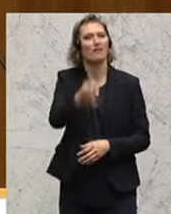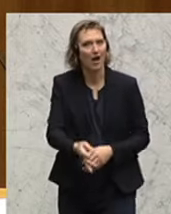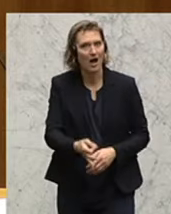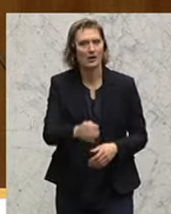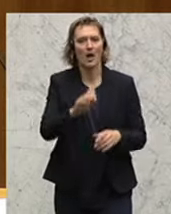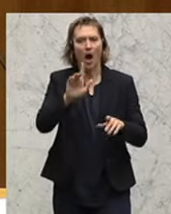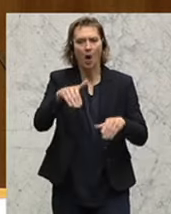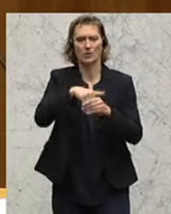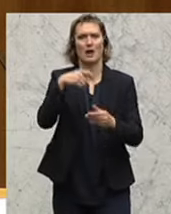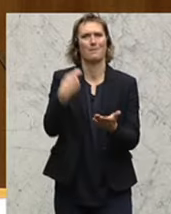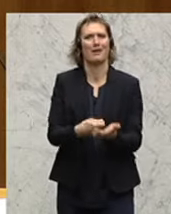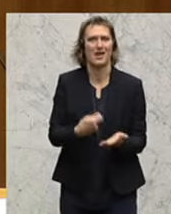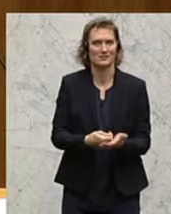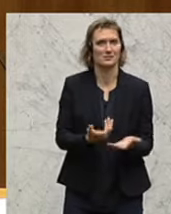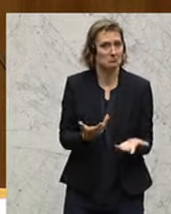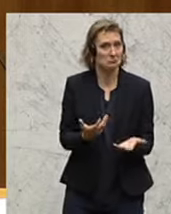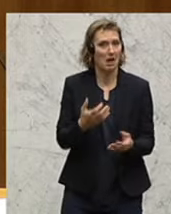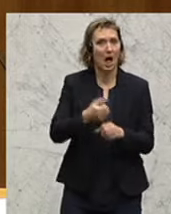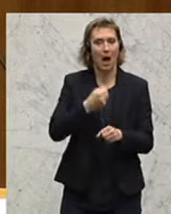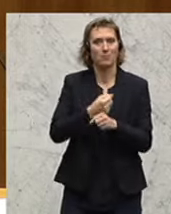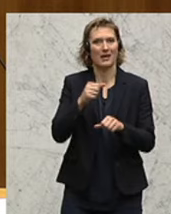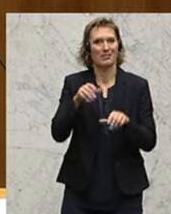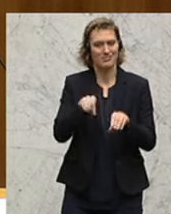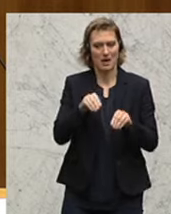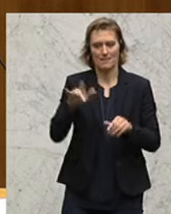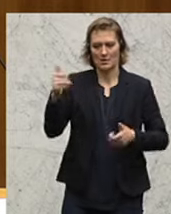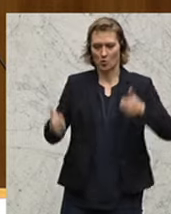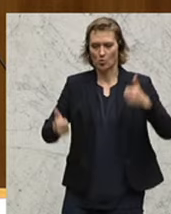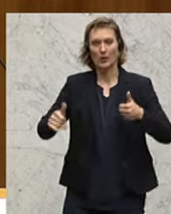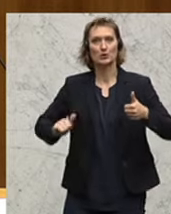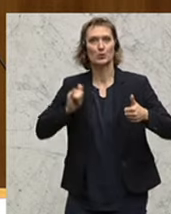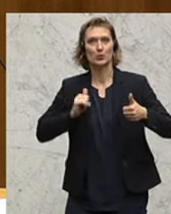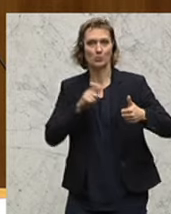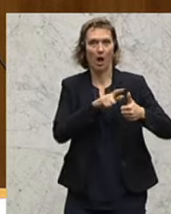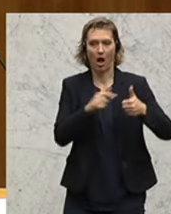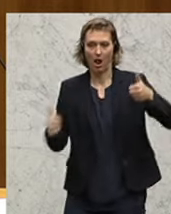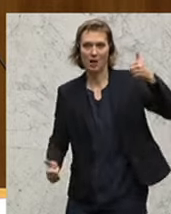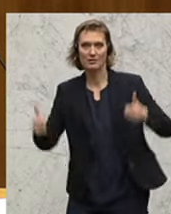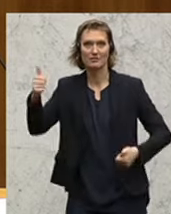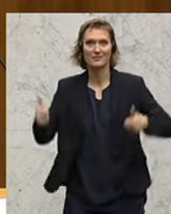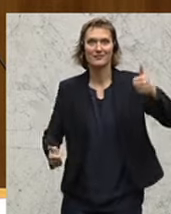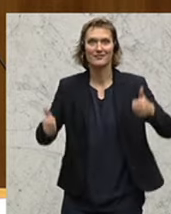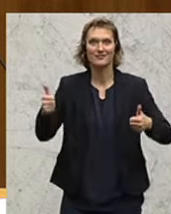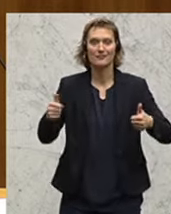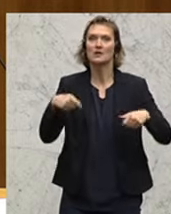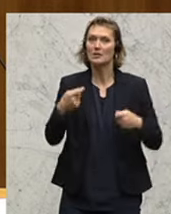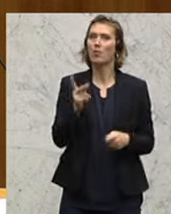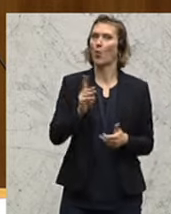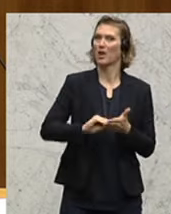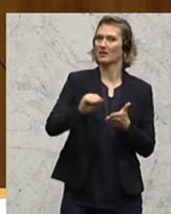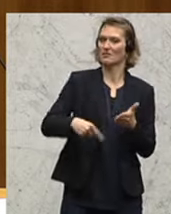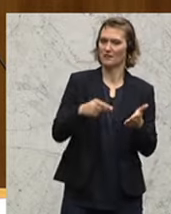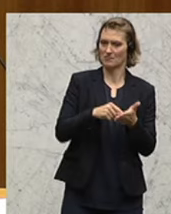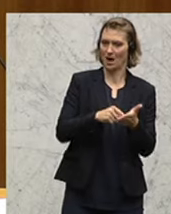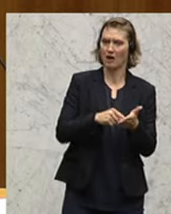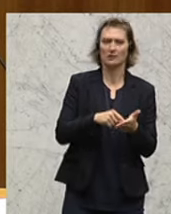stehen die älteren Arbeitnehmerinnen und Arbeitnehmer in einem Wettbewerb mit den Jüngeren. Und jetzt muss ich halt schauen, da gibt es einerseits Kollektivverträge, ich weiß